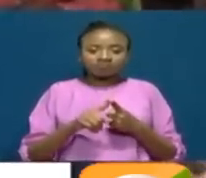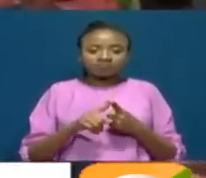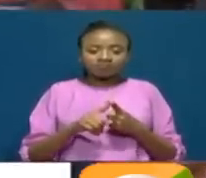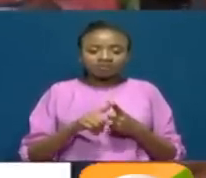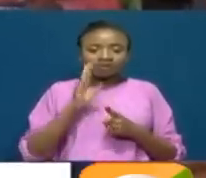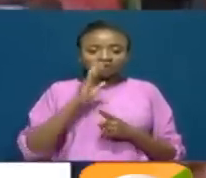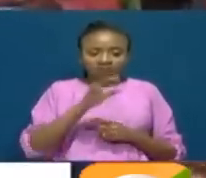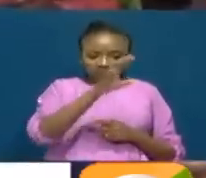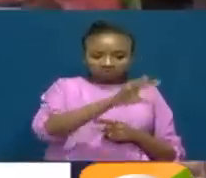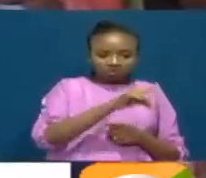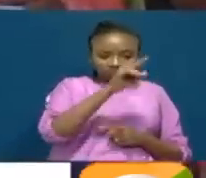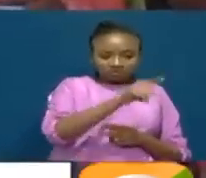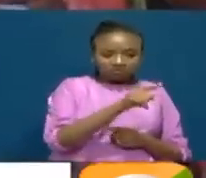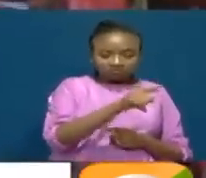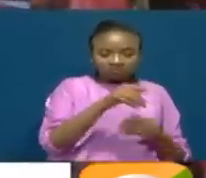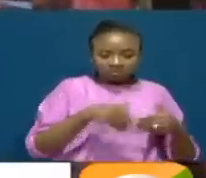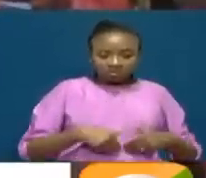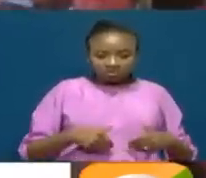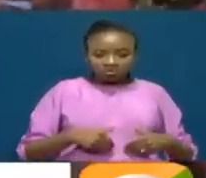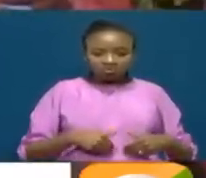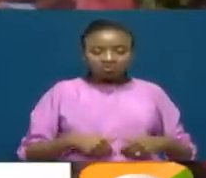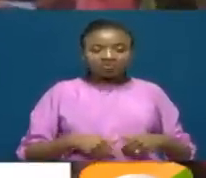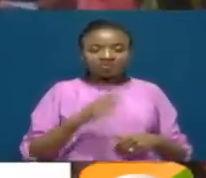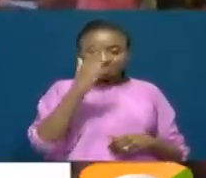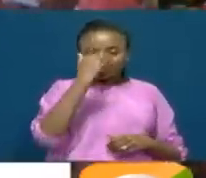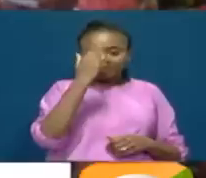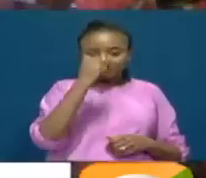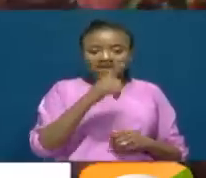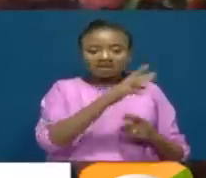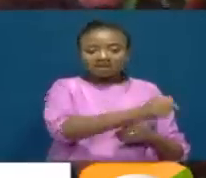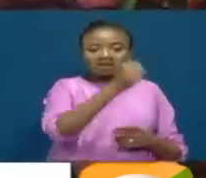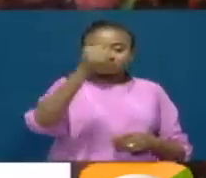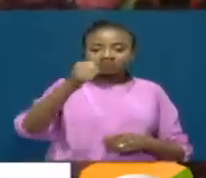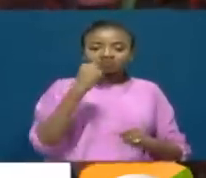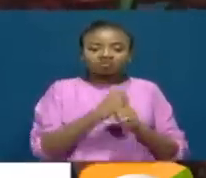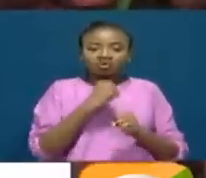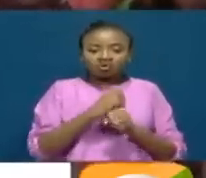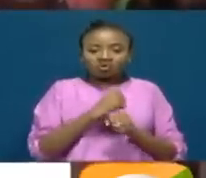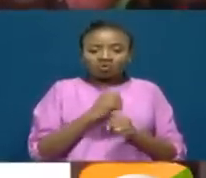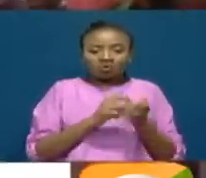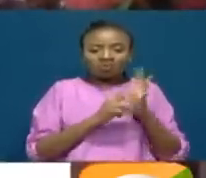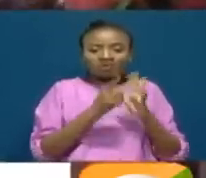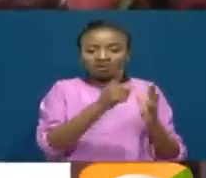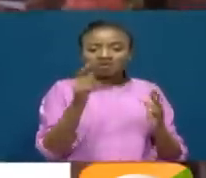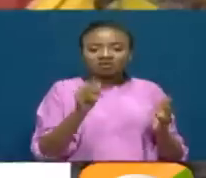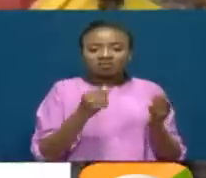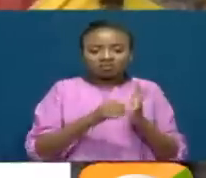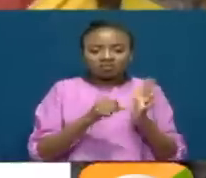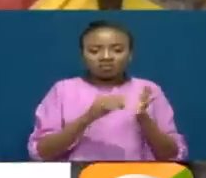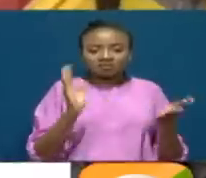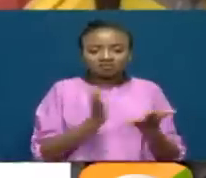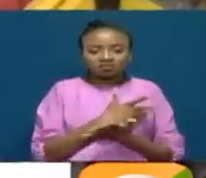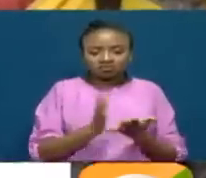wa Kimasai na tutamfanya waziri wa ardhi na shida zenu za ardhi zitakwisha. Hiyo ndio suluhisho yako peke yake. So